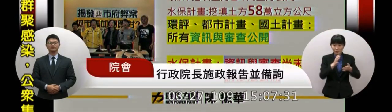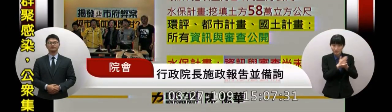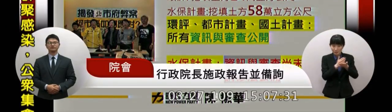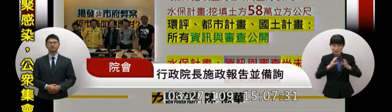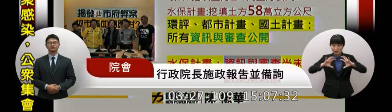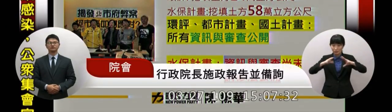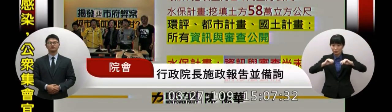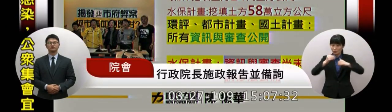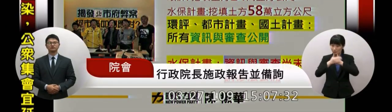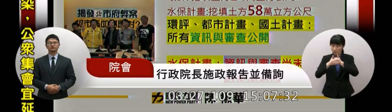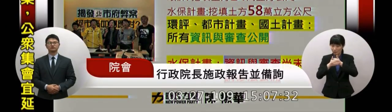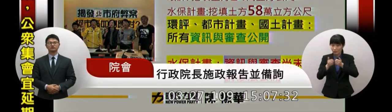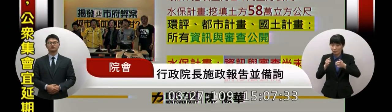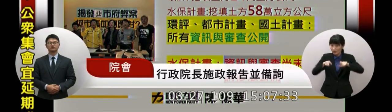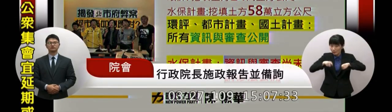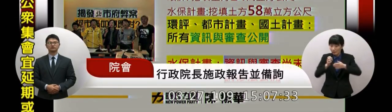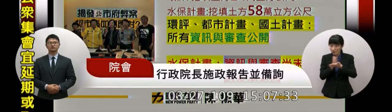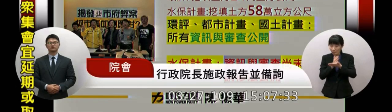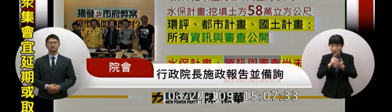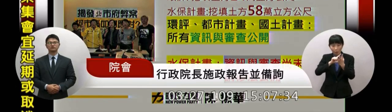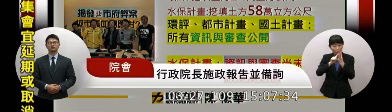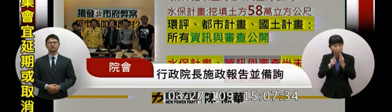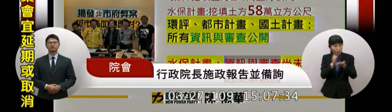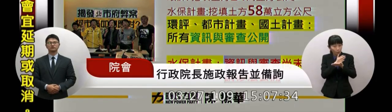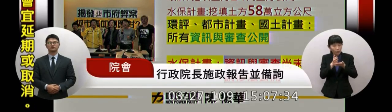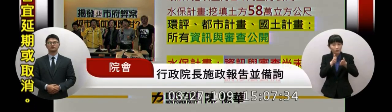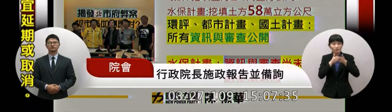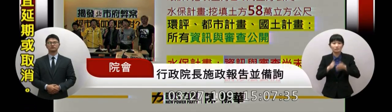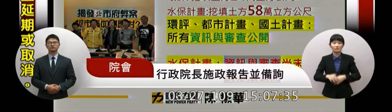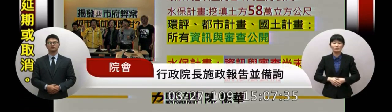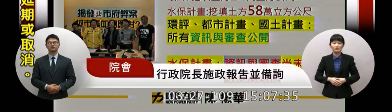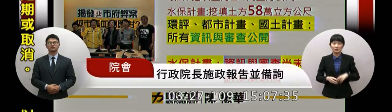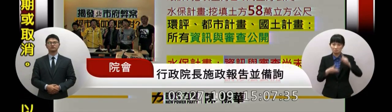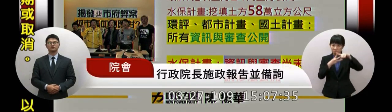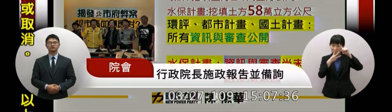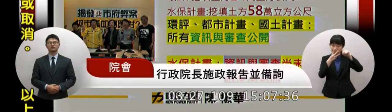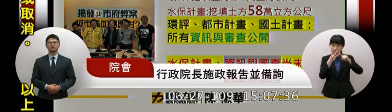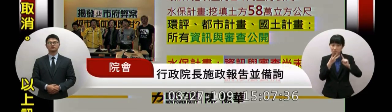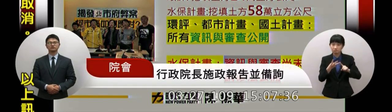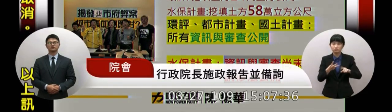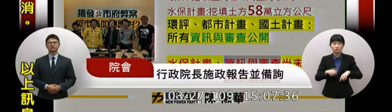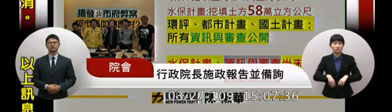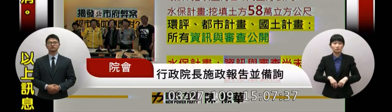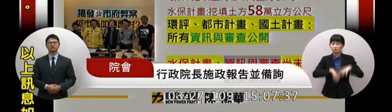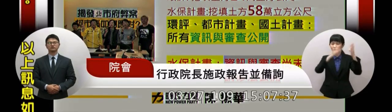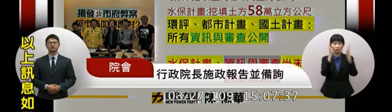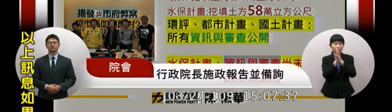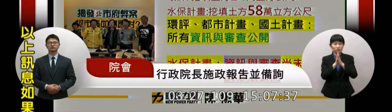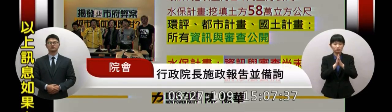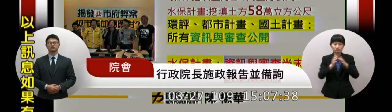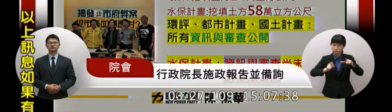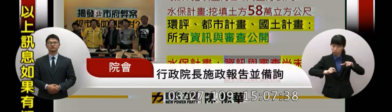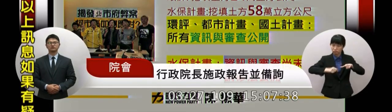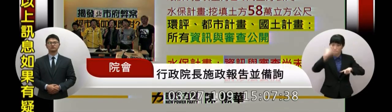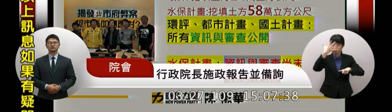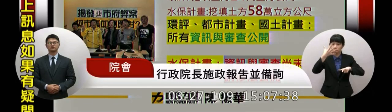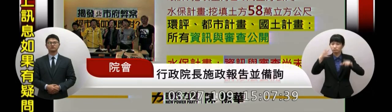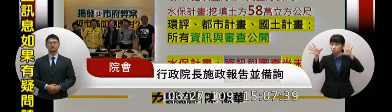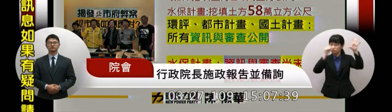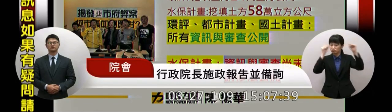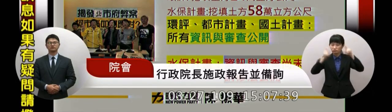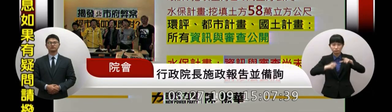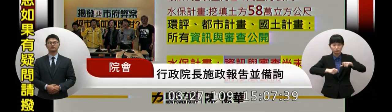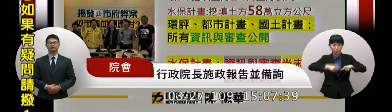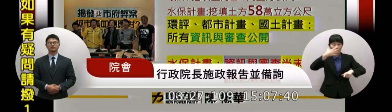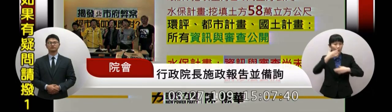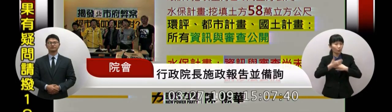为这个环评跟这个都市计划审查或者是国土计划审查都有公开资料，都有公开，也有公开